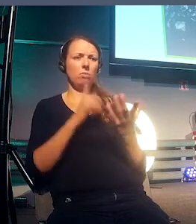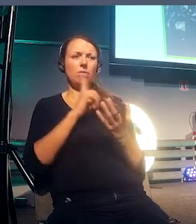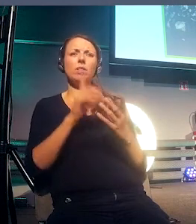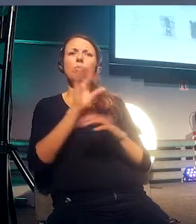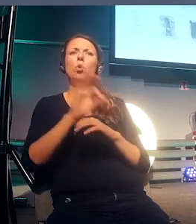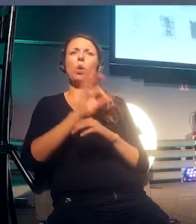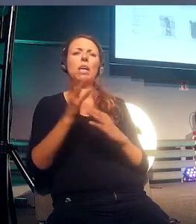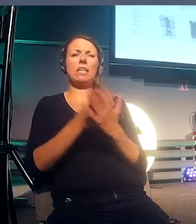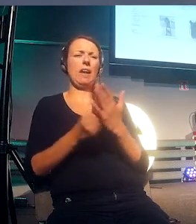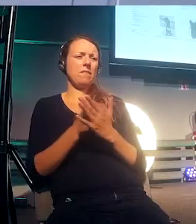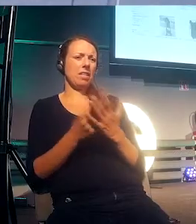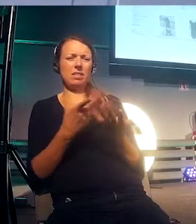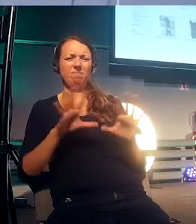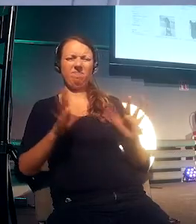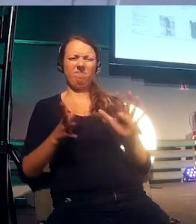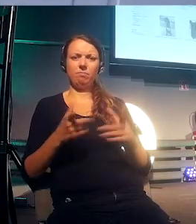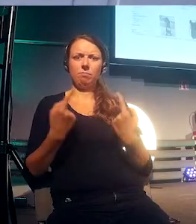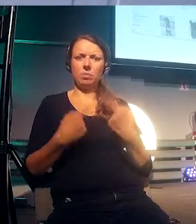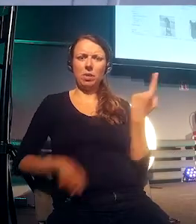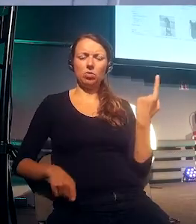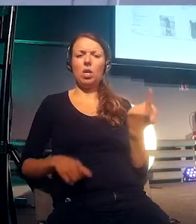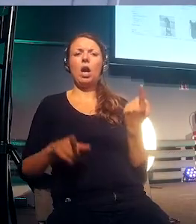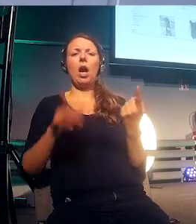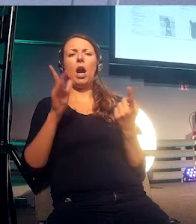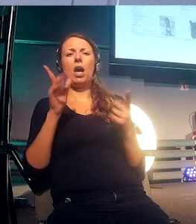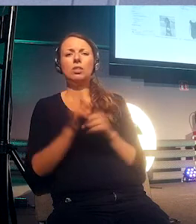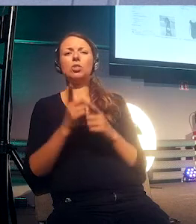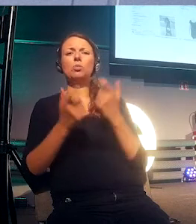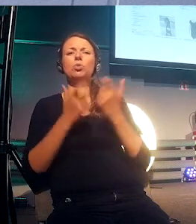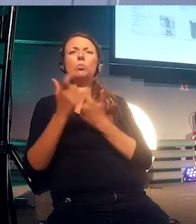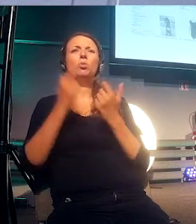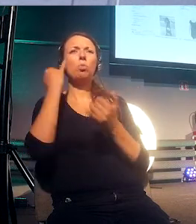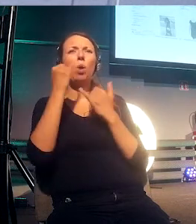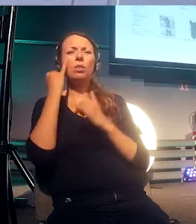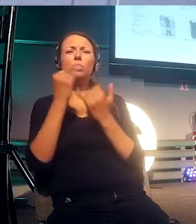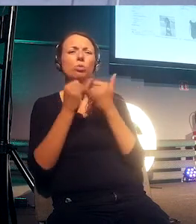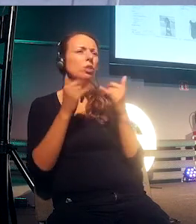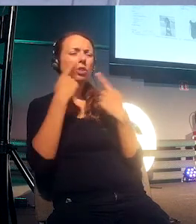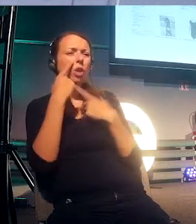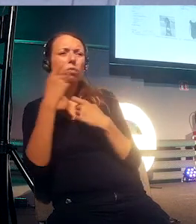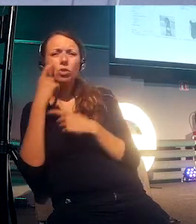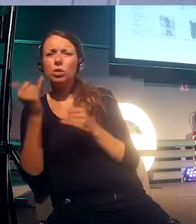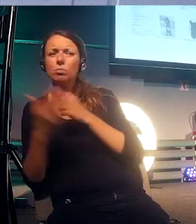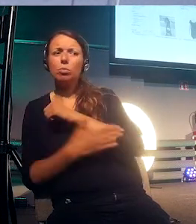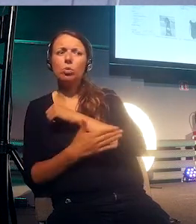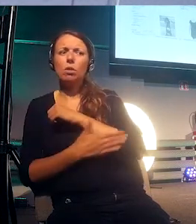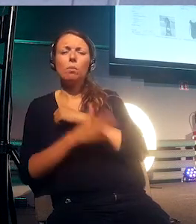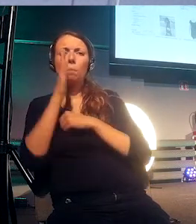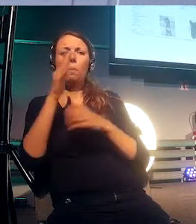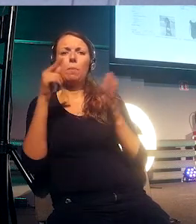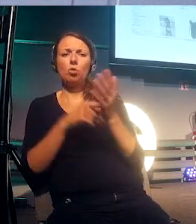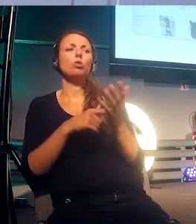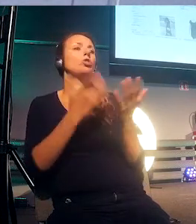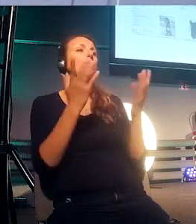graficznego i nie zrobić bardzo wielu podstawowych, wydawałoby się, niedopatrzeń, które doprowadzą do tego, że design owszem